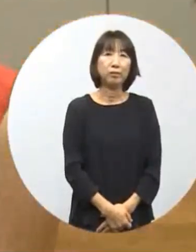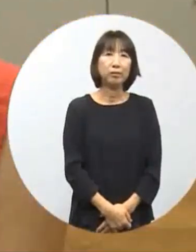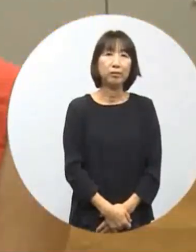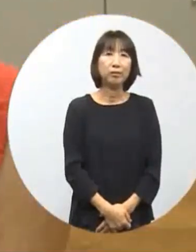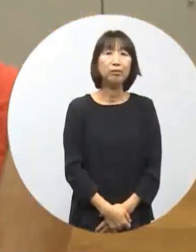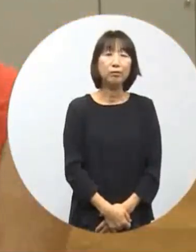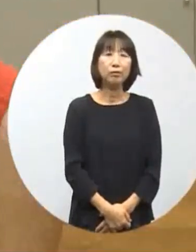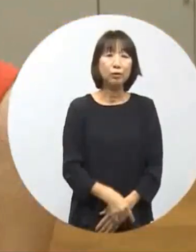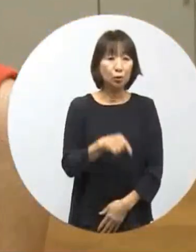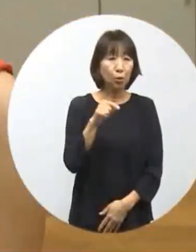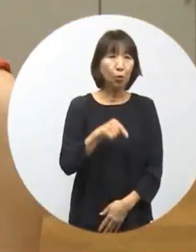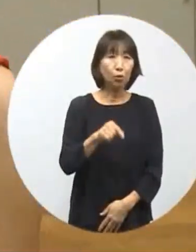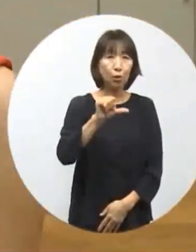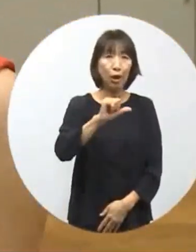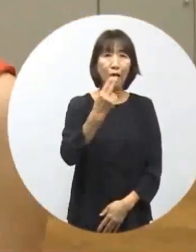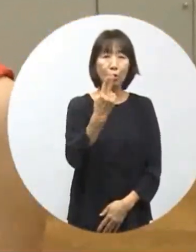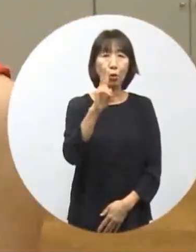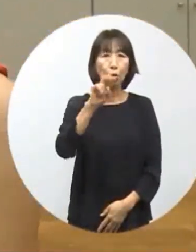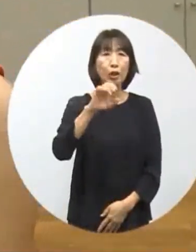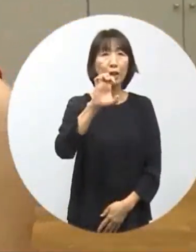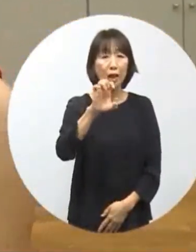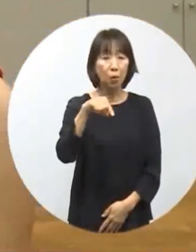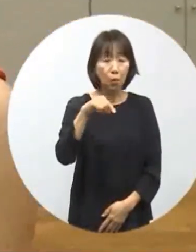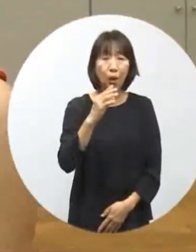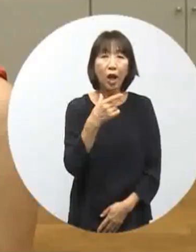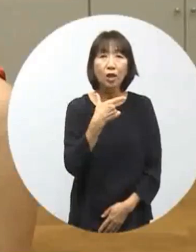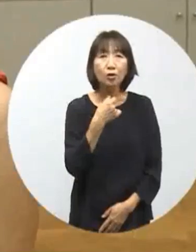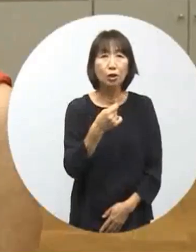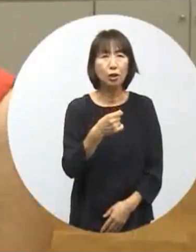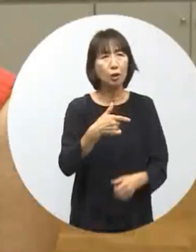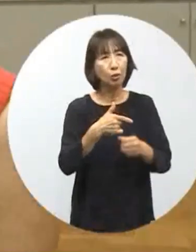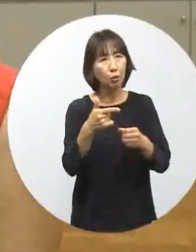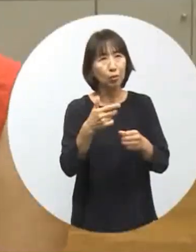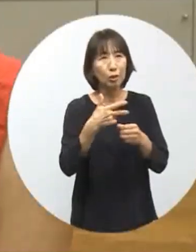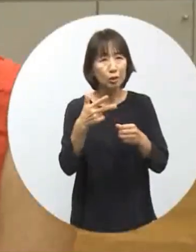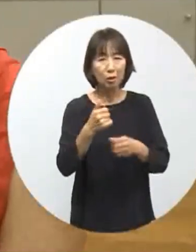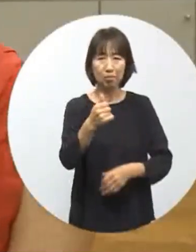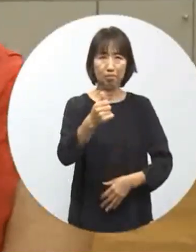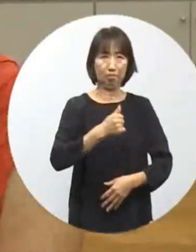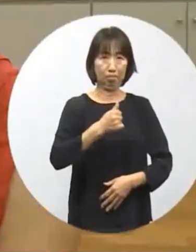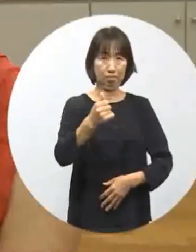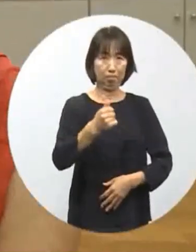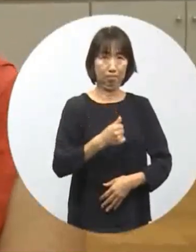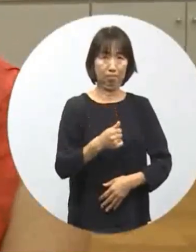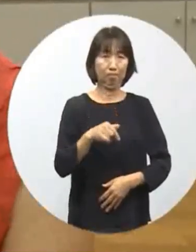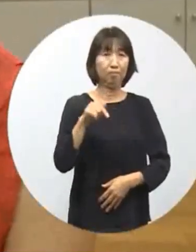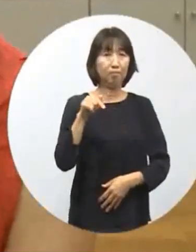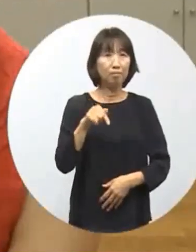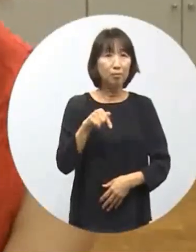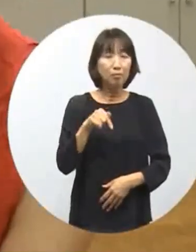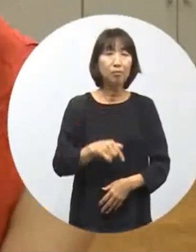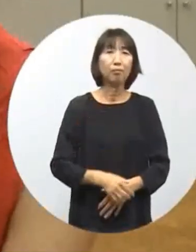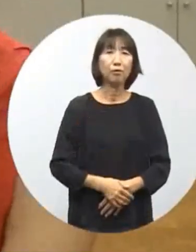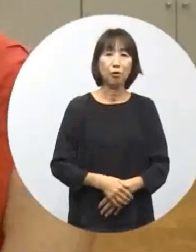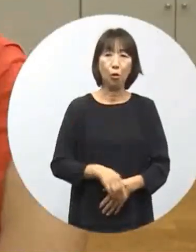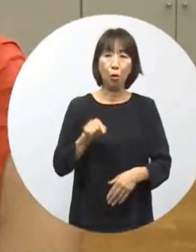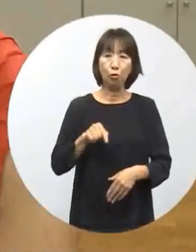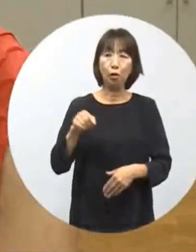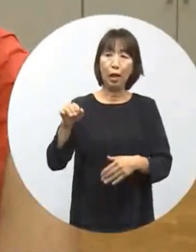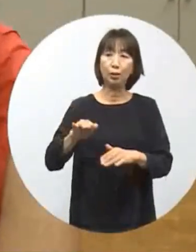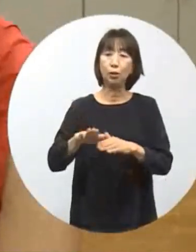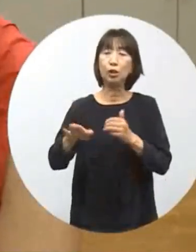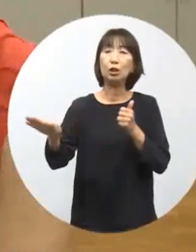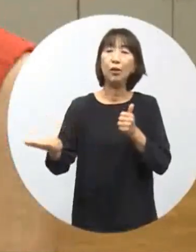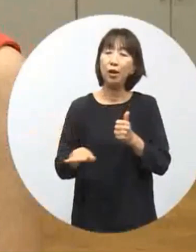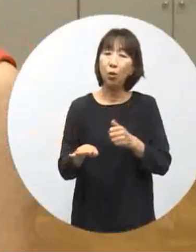このアトリエが好きで、もう私も6、7年になりますけれど、この、 裏庭と下